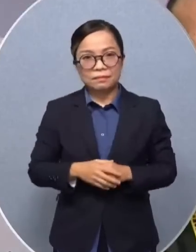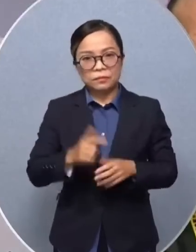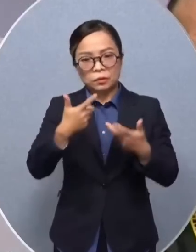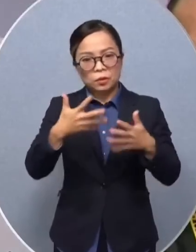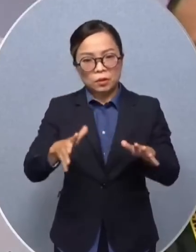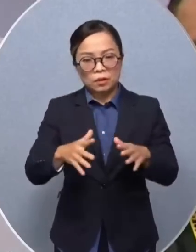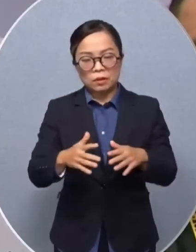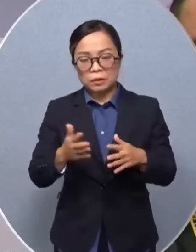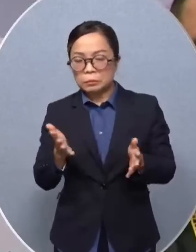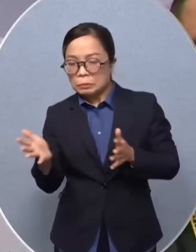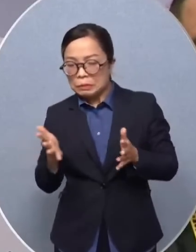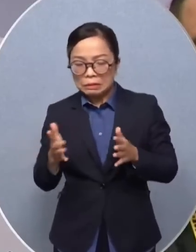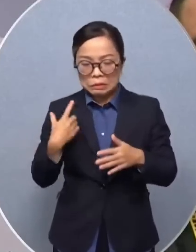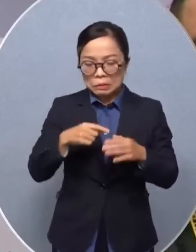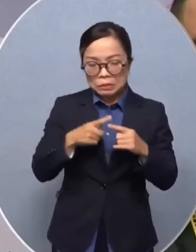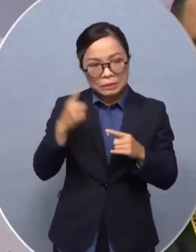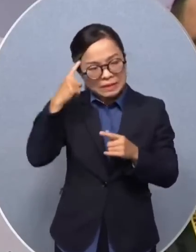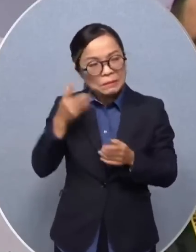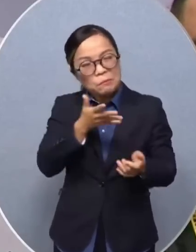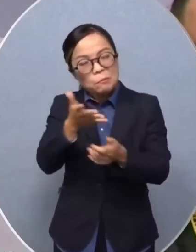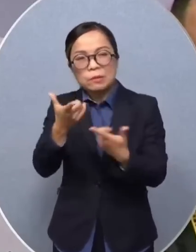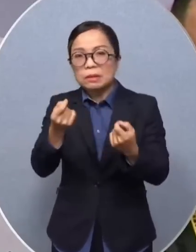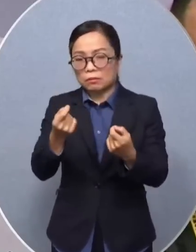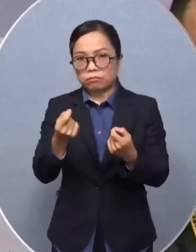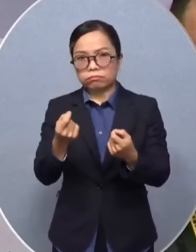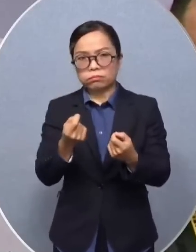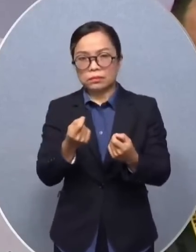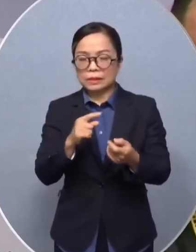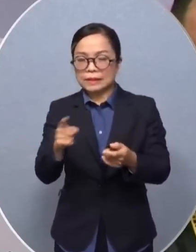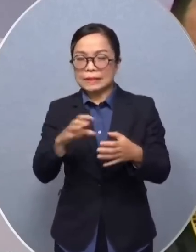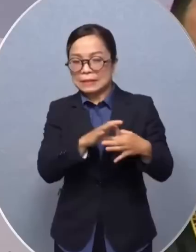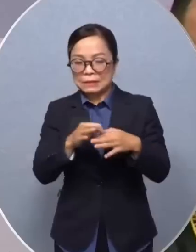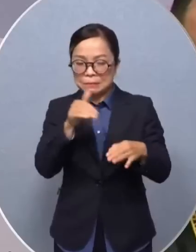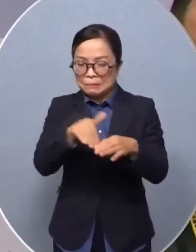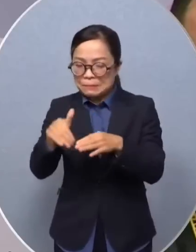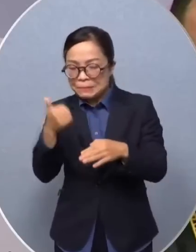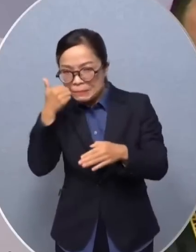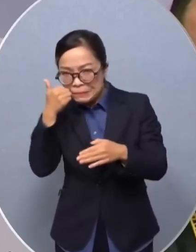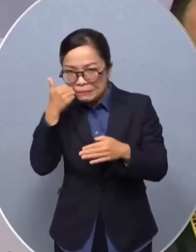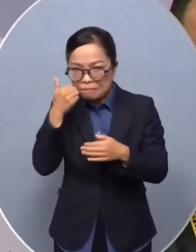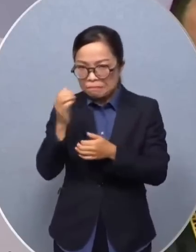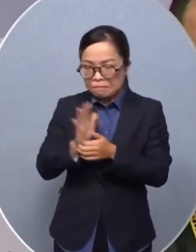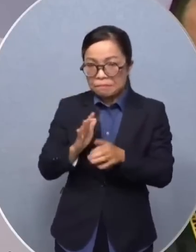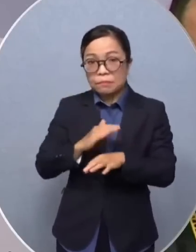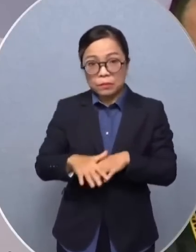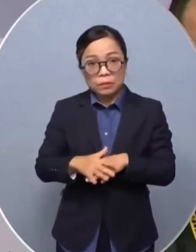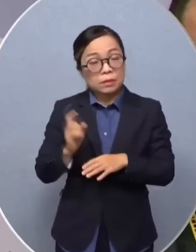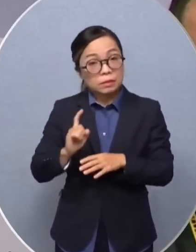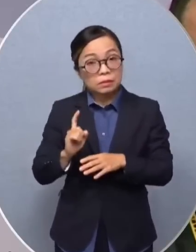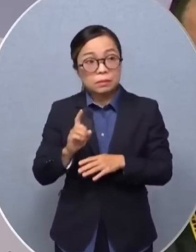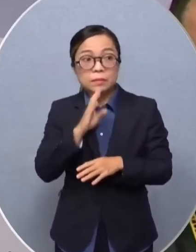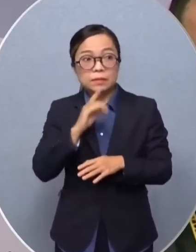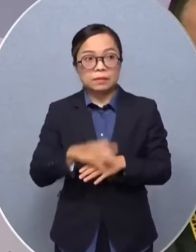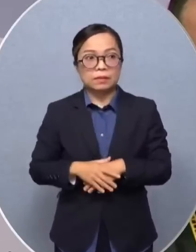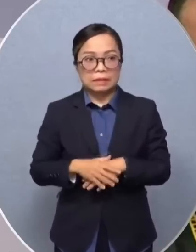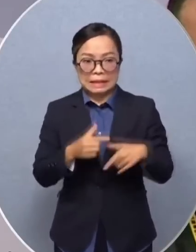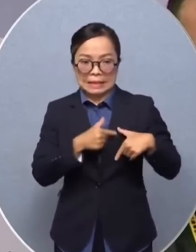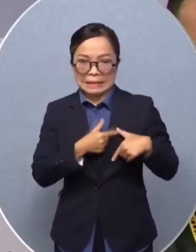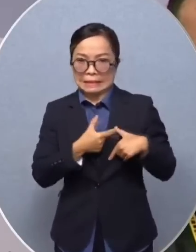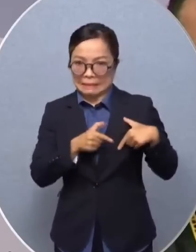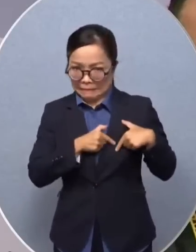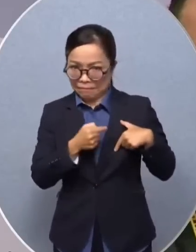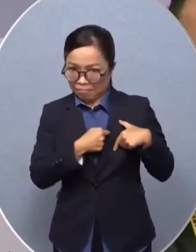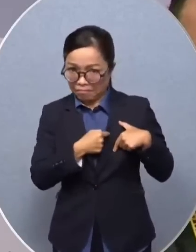多中间选民对两位有一个相同的疑问，这有关选票要投给谁？那就是心，心脏的